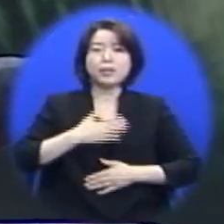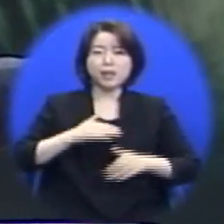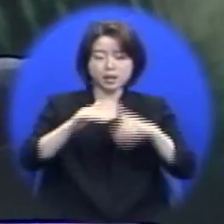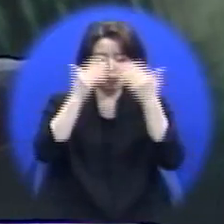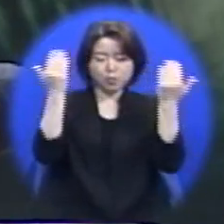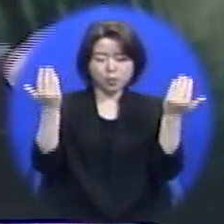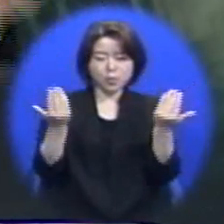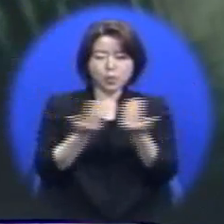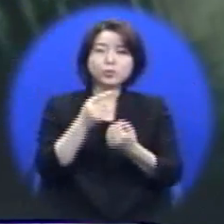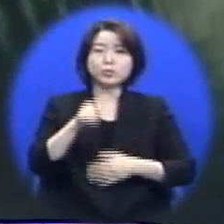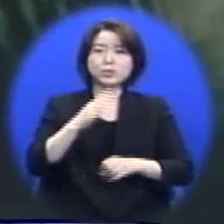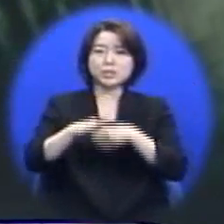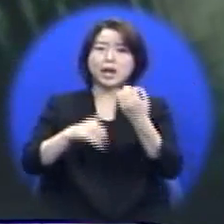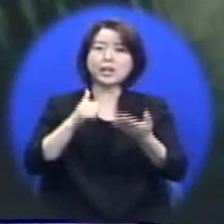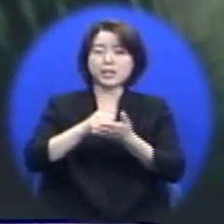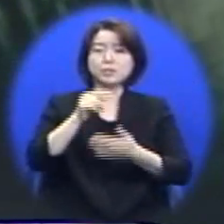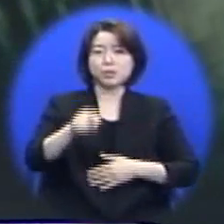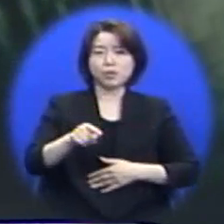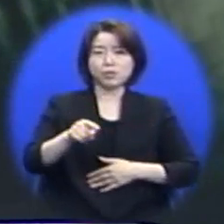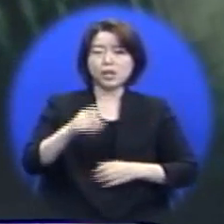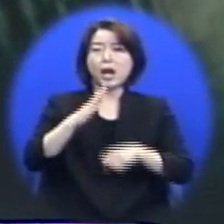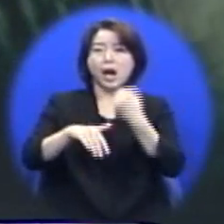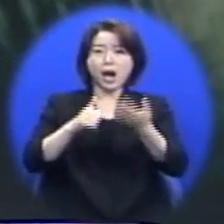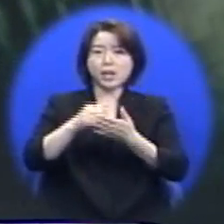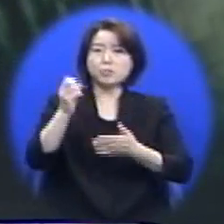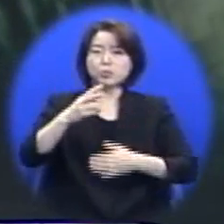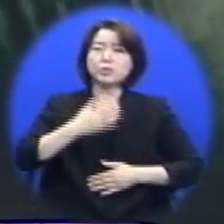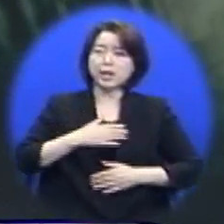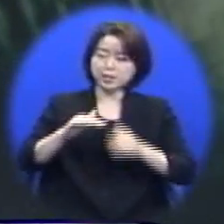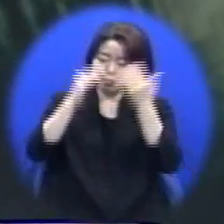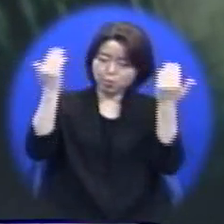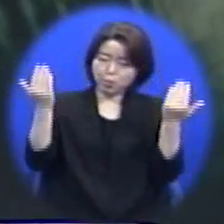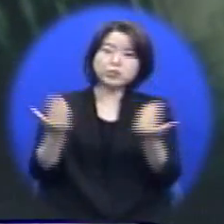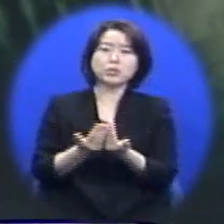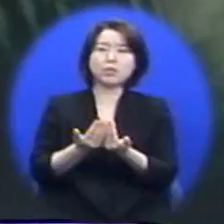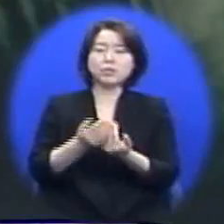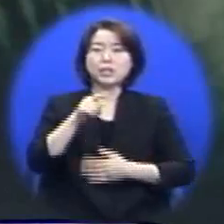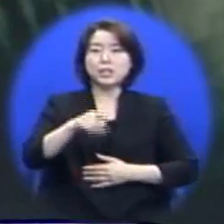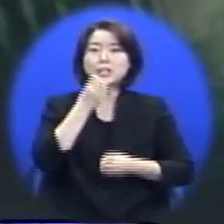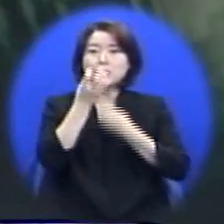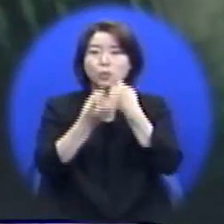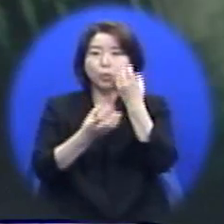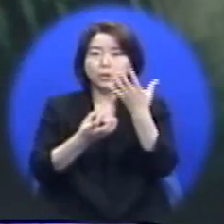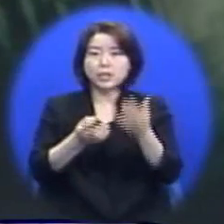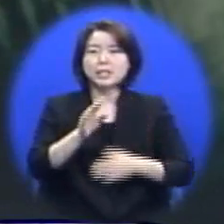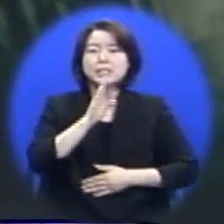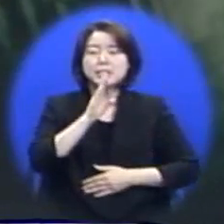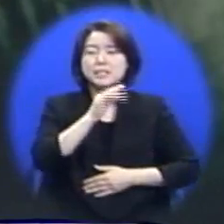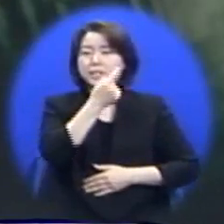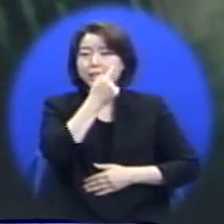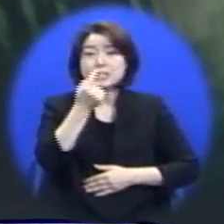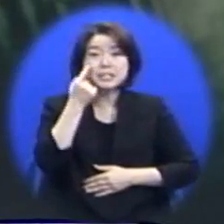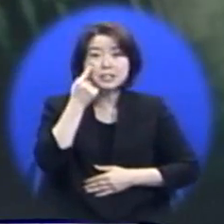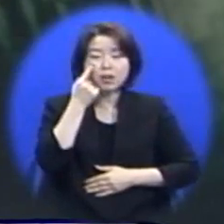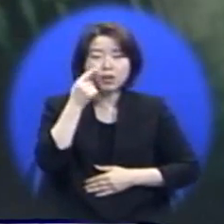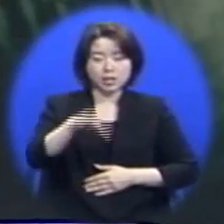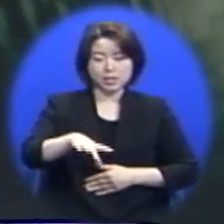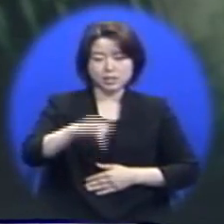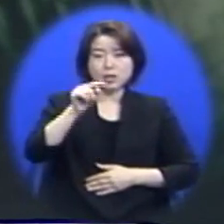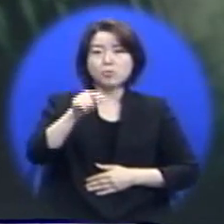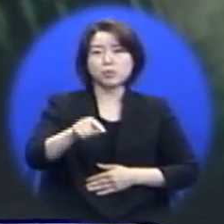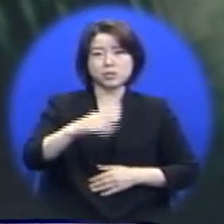것입니다. 하나님은 또 나의 모든 것이십니다. 이 고백이 진짜라고 하는 증거, 첫 것은 하나님께